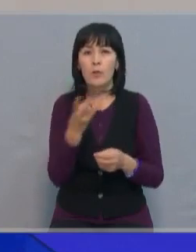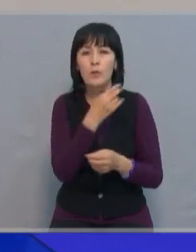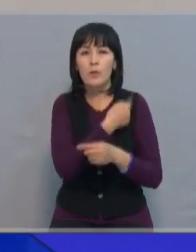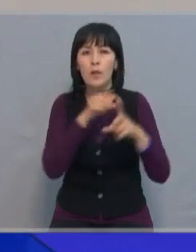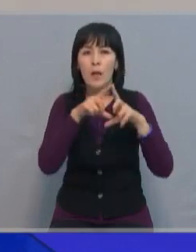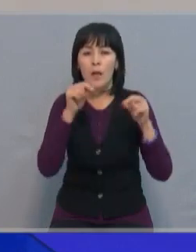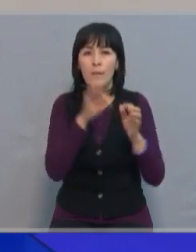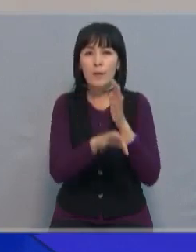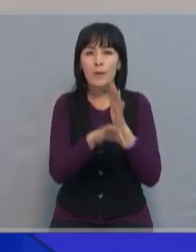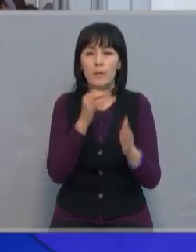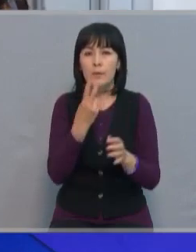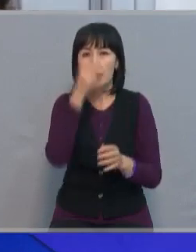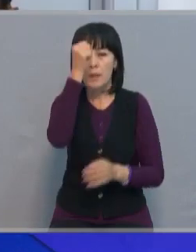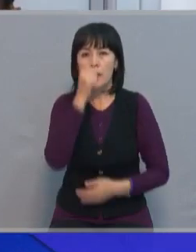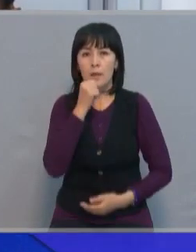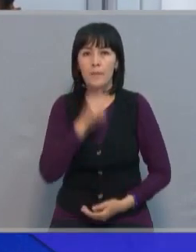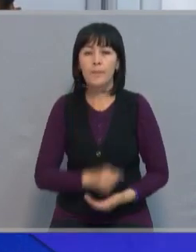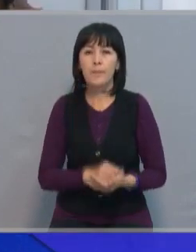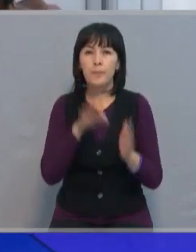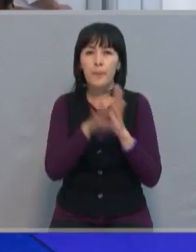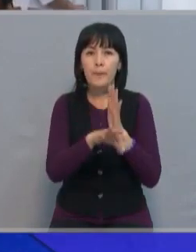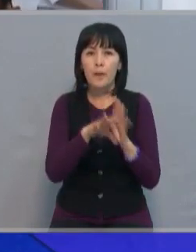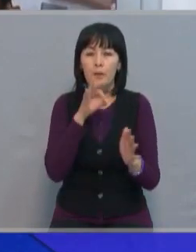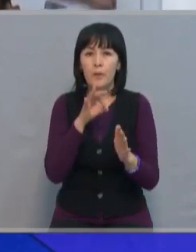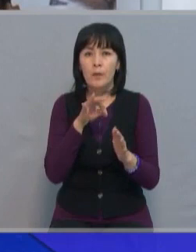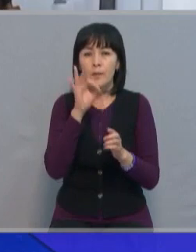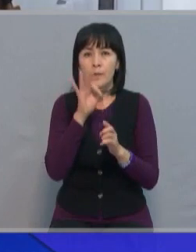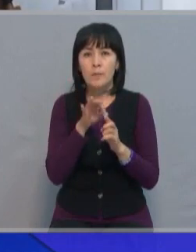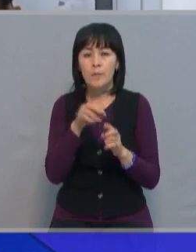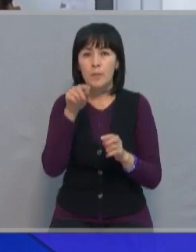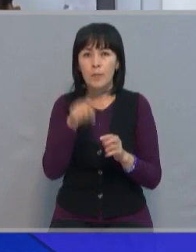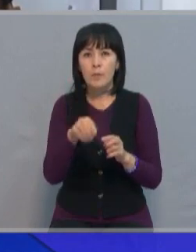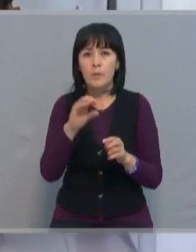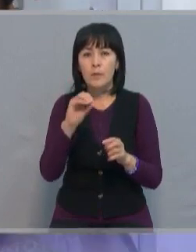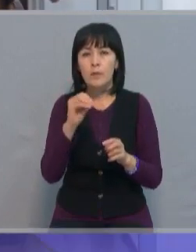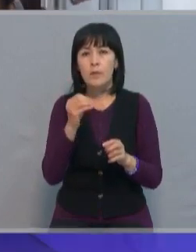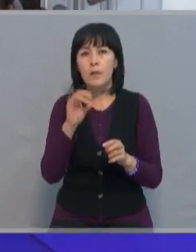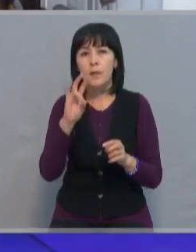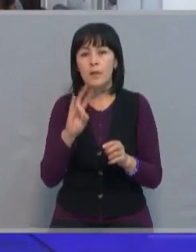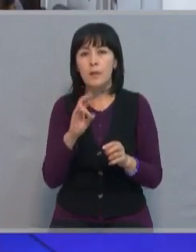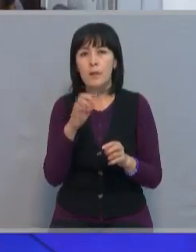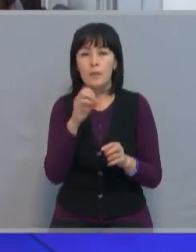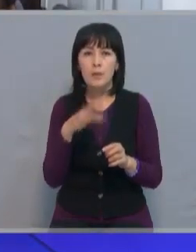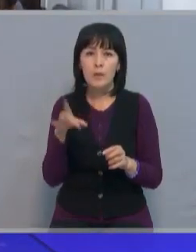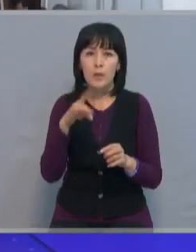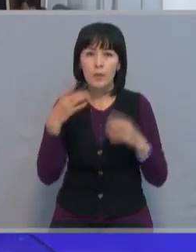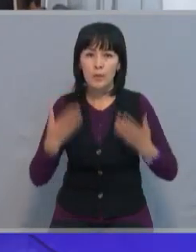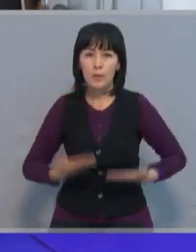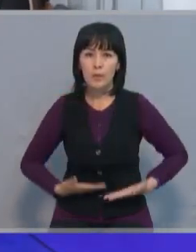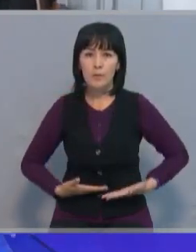емхананы таңдау науқаны 2 ай. Таңдауым түскен себебі, мен осы Еңбекші ауданының тұрғынымын.